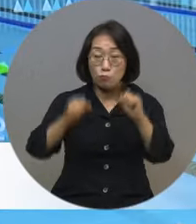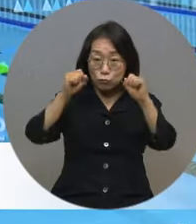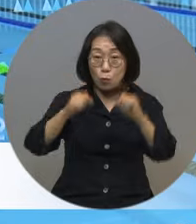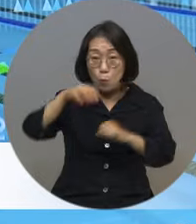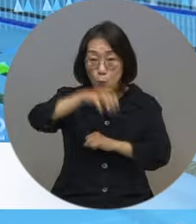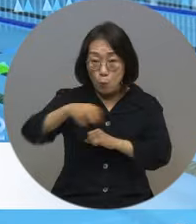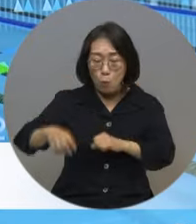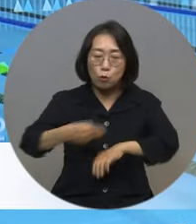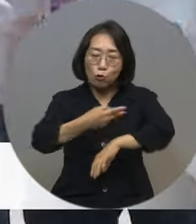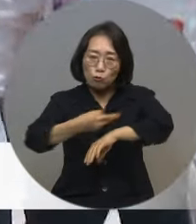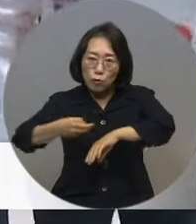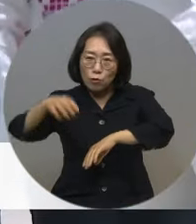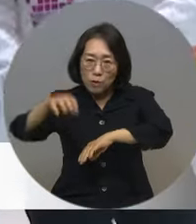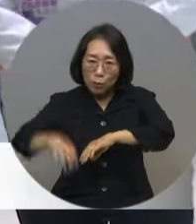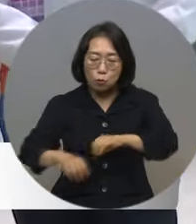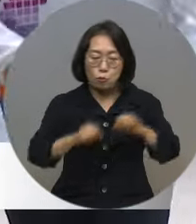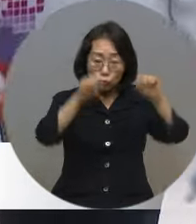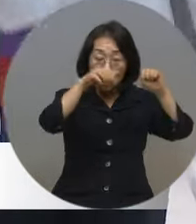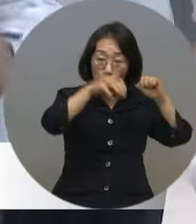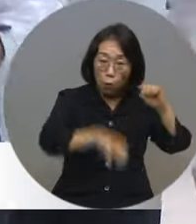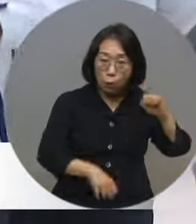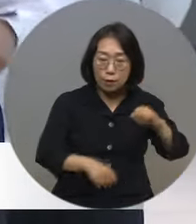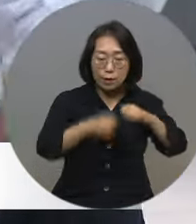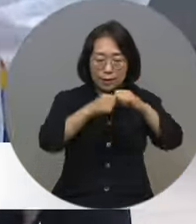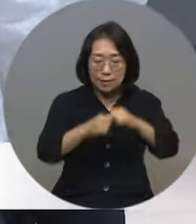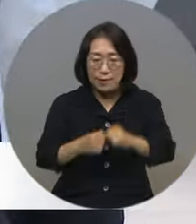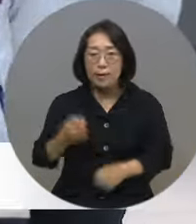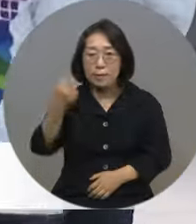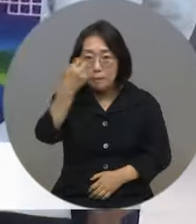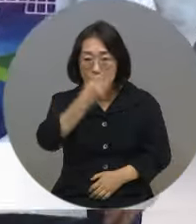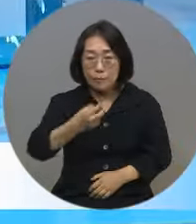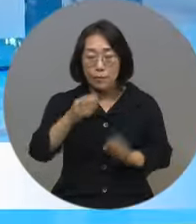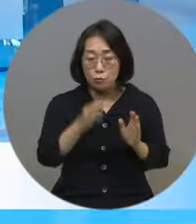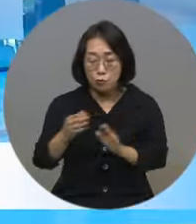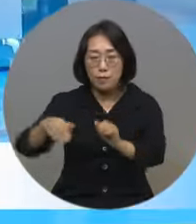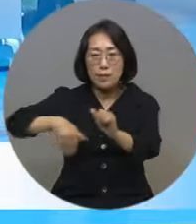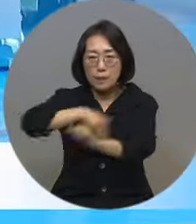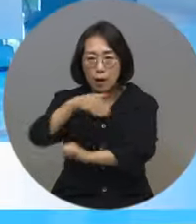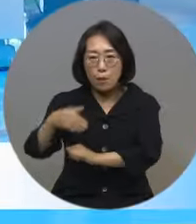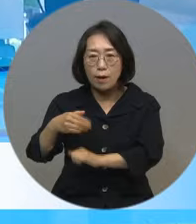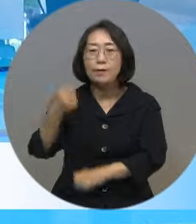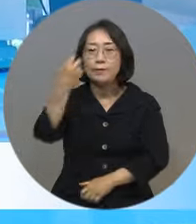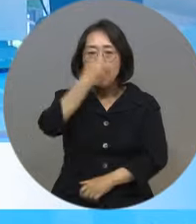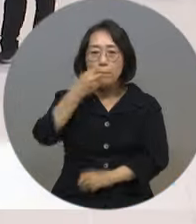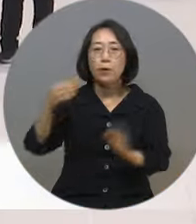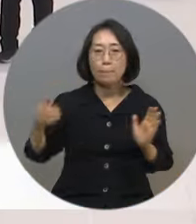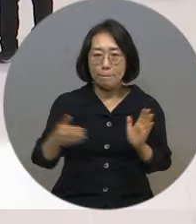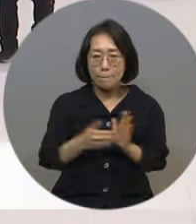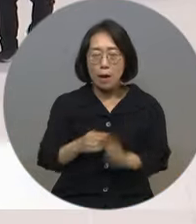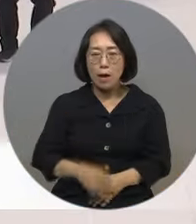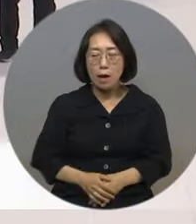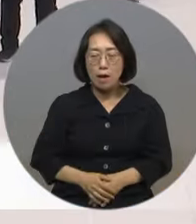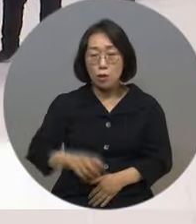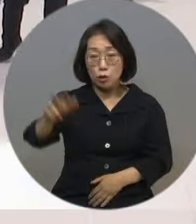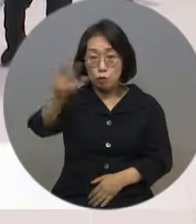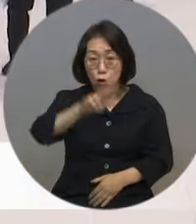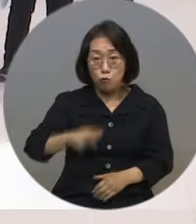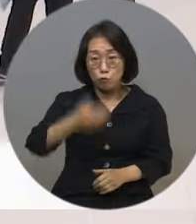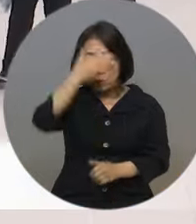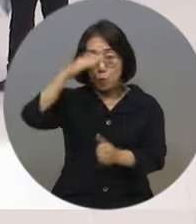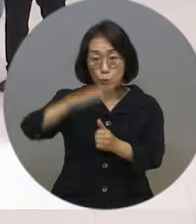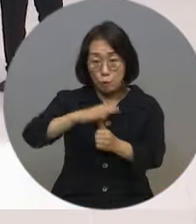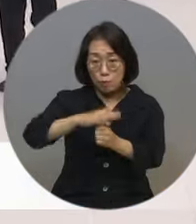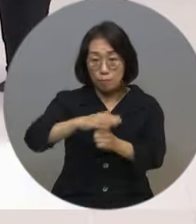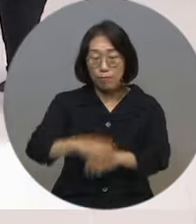수영장 등을 방문해 시설물 안전 등 체전 준비 상황을 살폈습니다 전국 소년 체전 수용